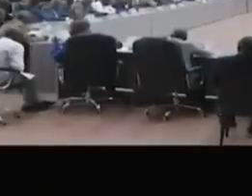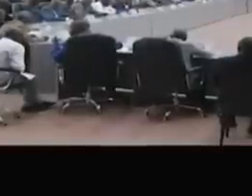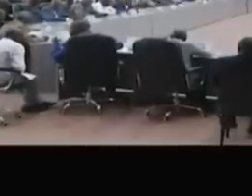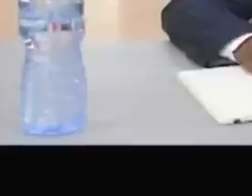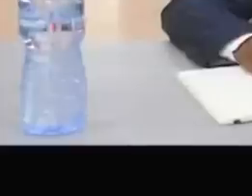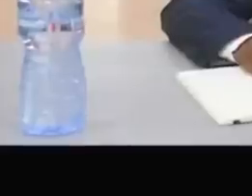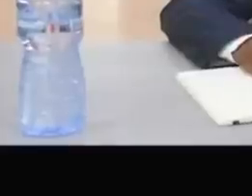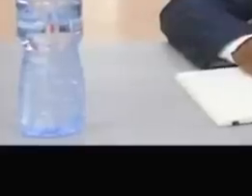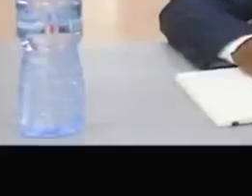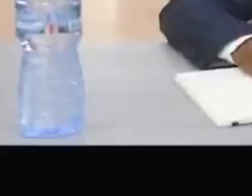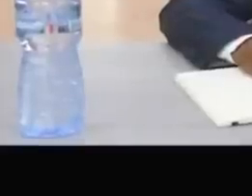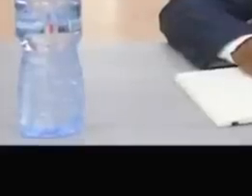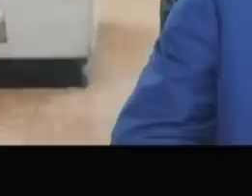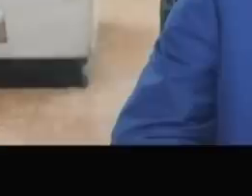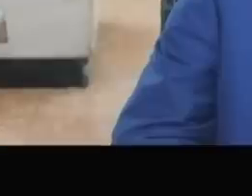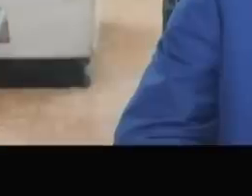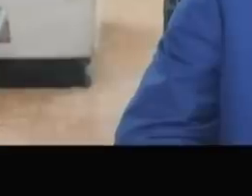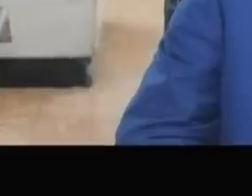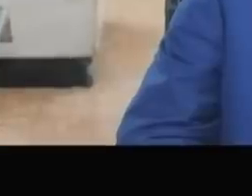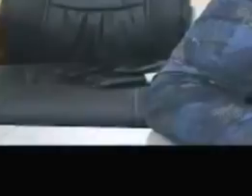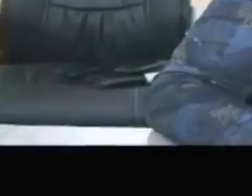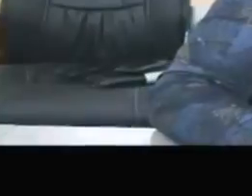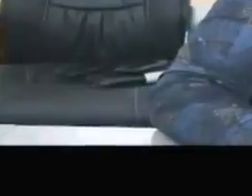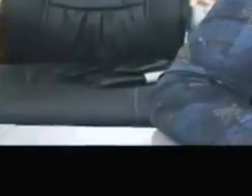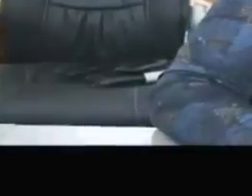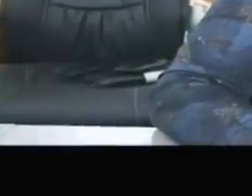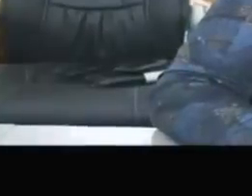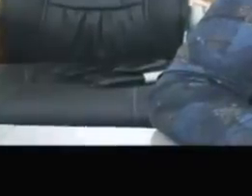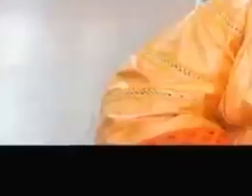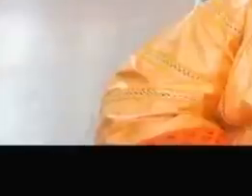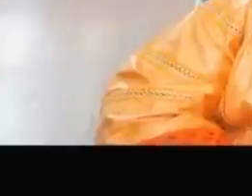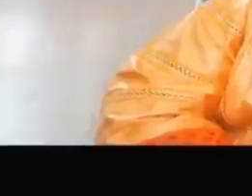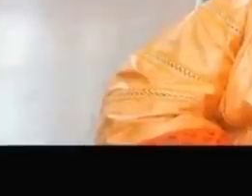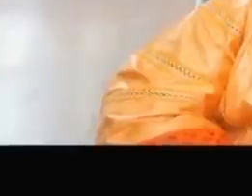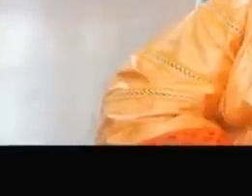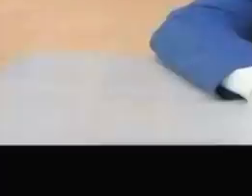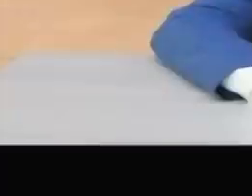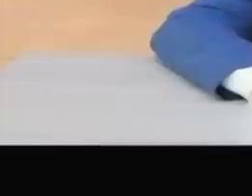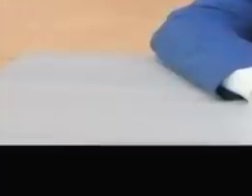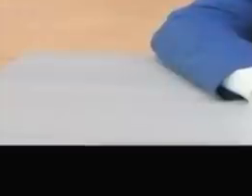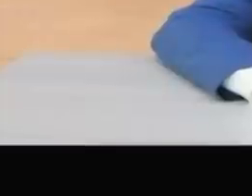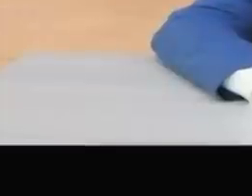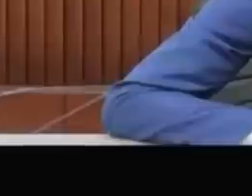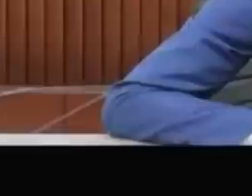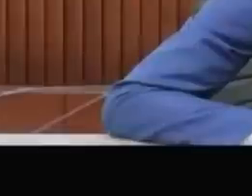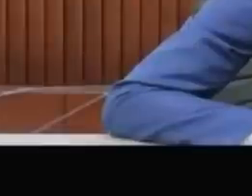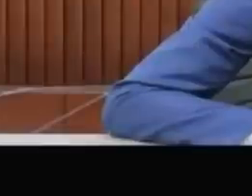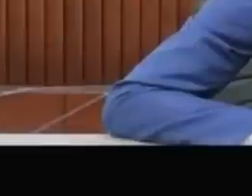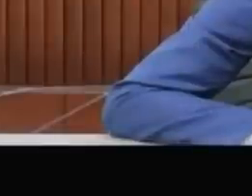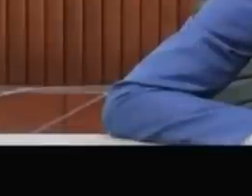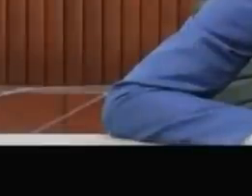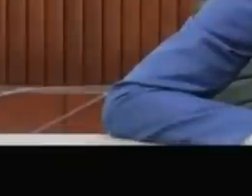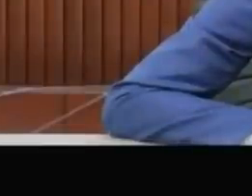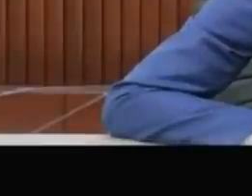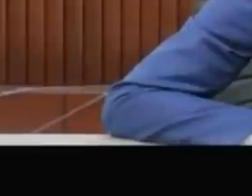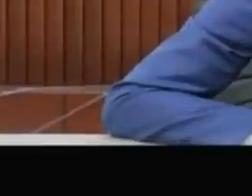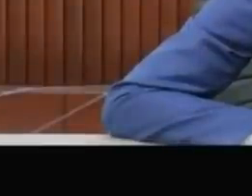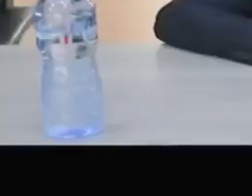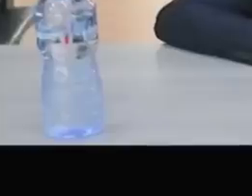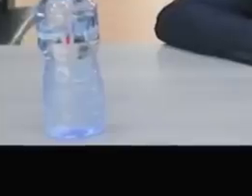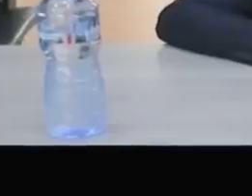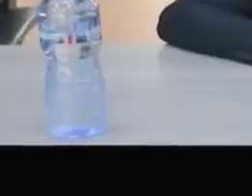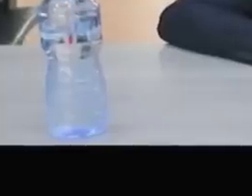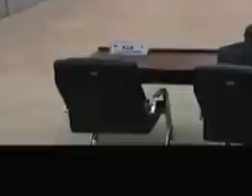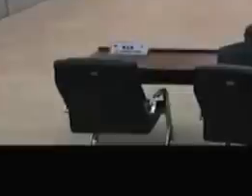cette rencontre, demandé par les gouverneurs de province et présidents des assemblées provinciales, est de promouvoir la charte de l'Union sacrée de la